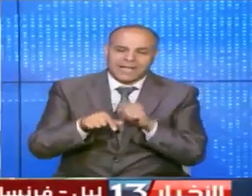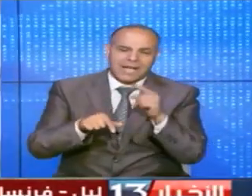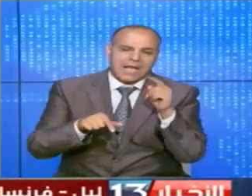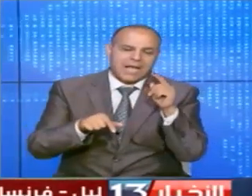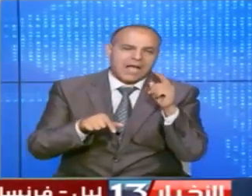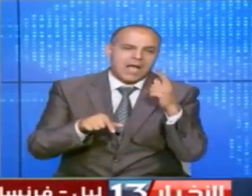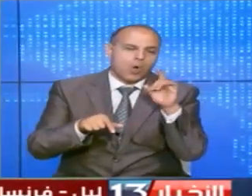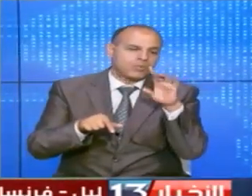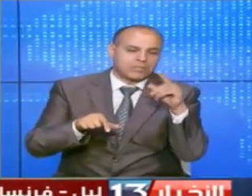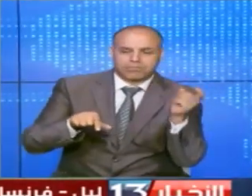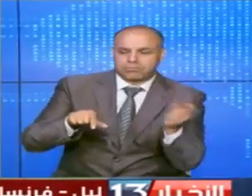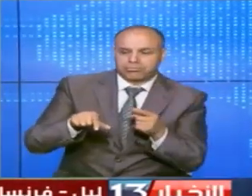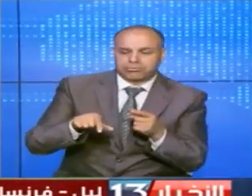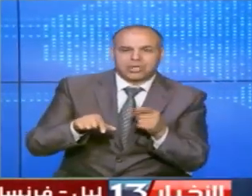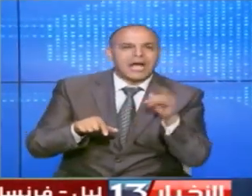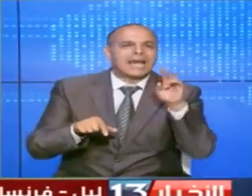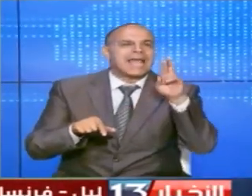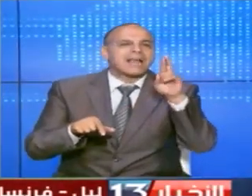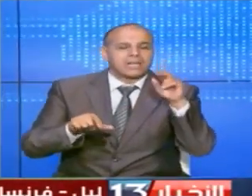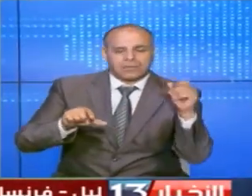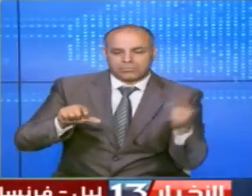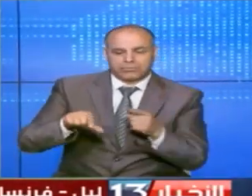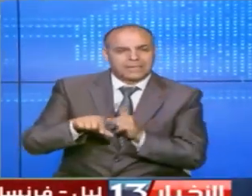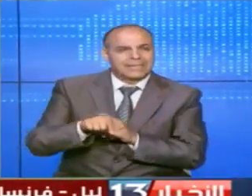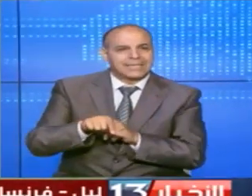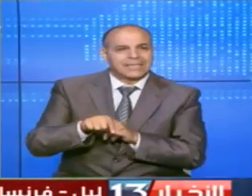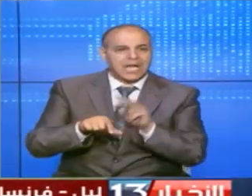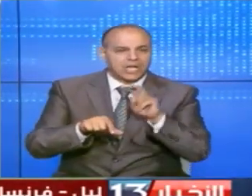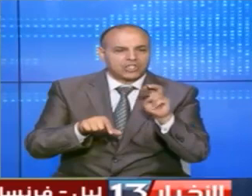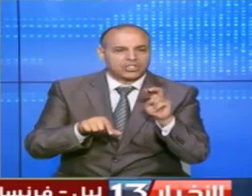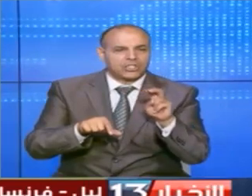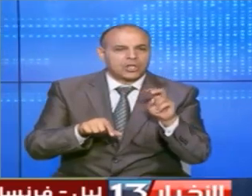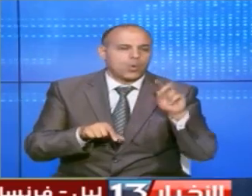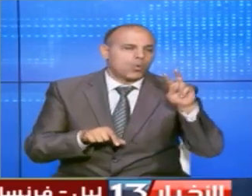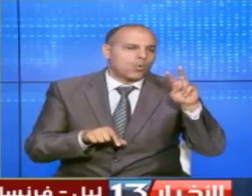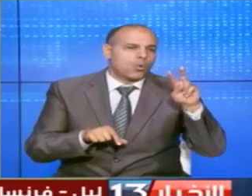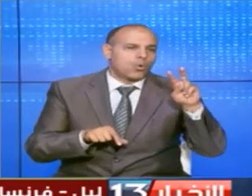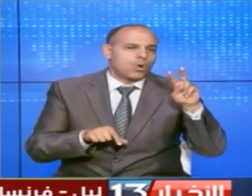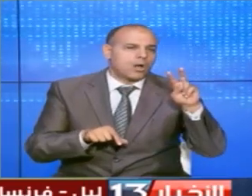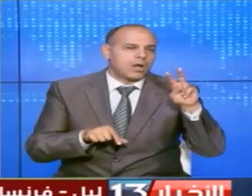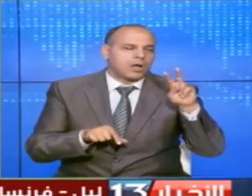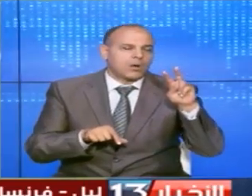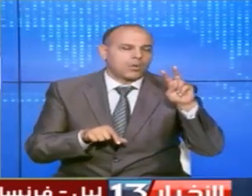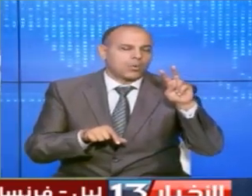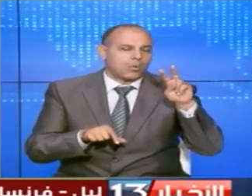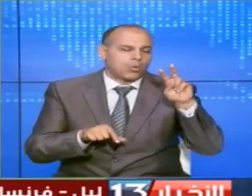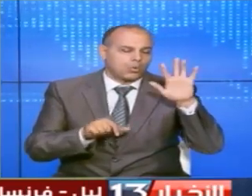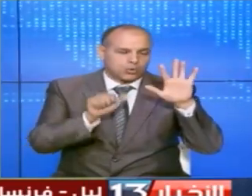عشره و رياض محرز في الدقيقتين العشرين والخامسه والستين